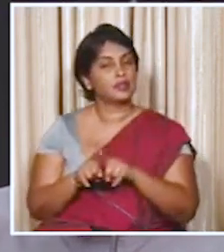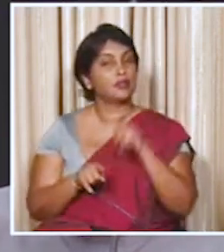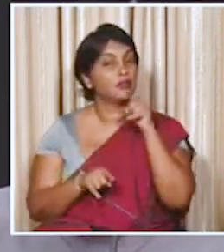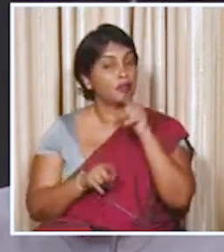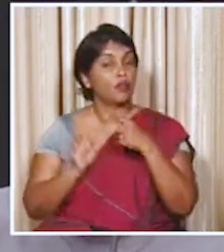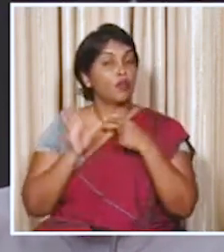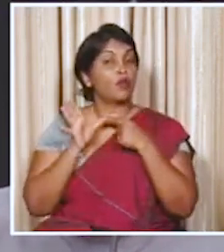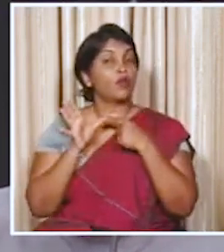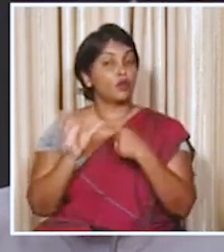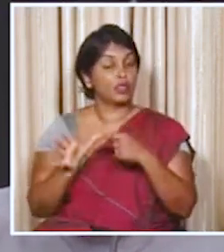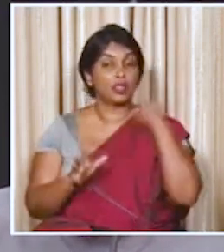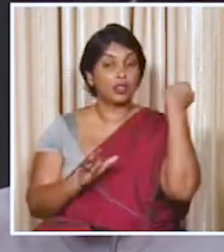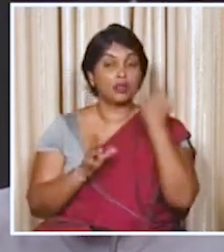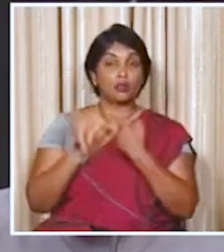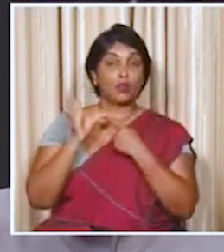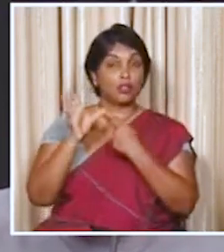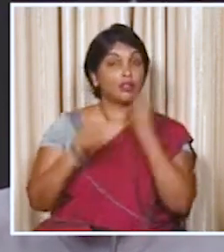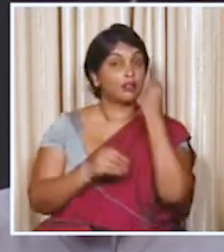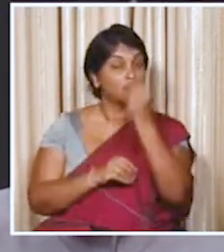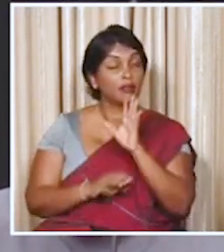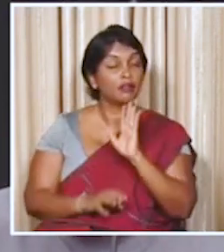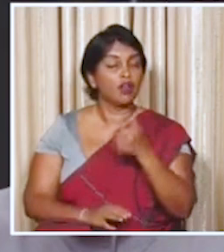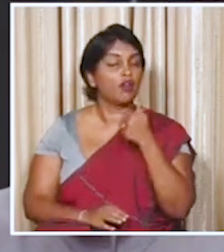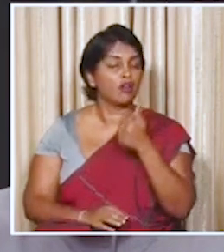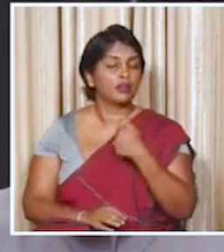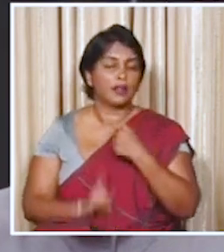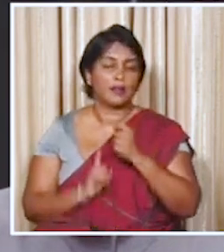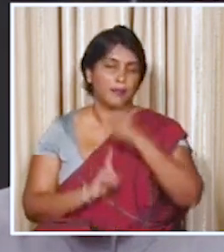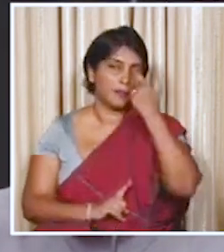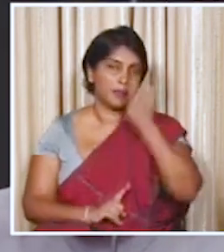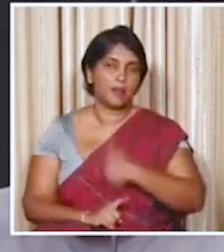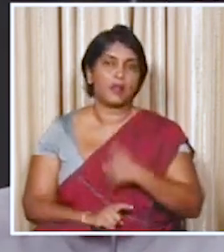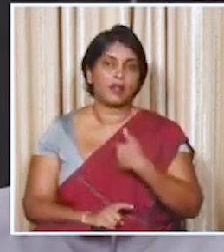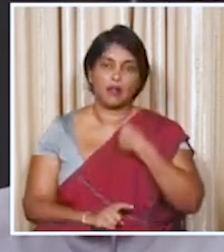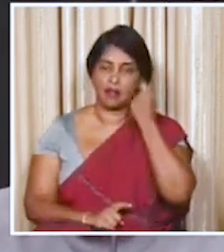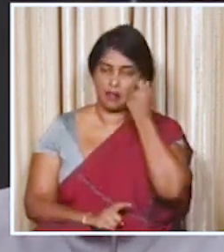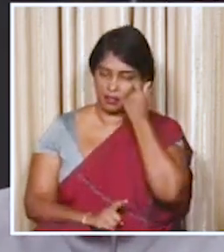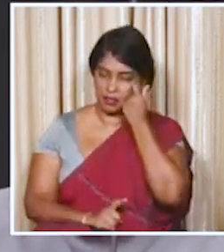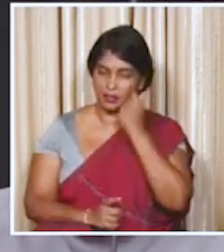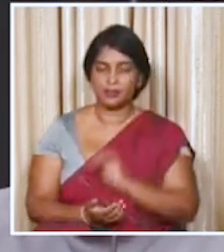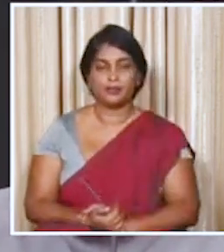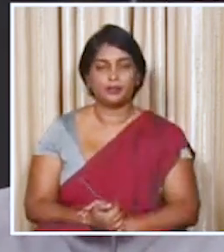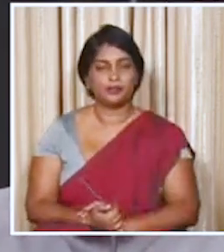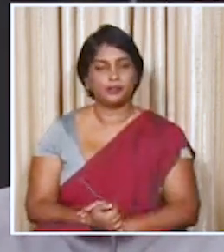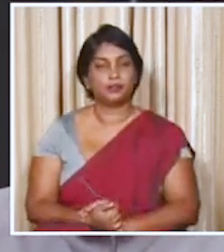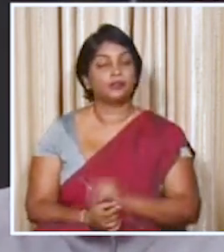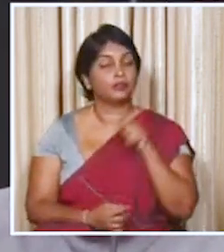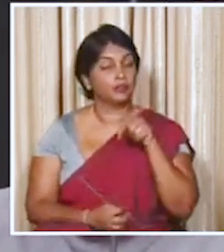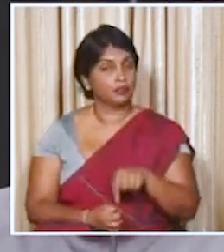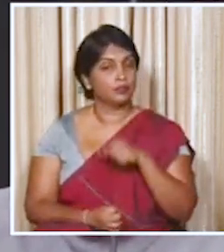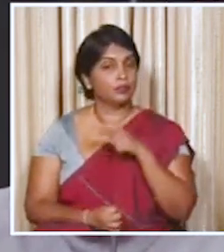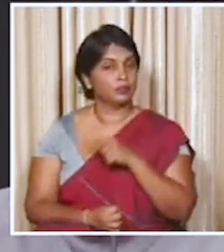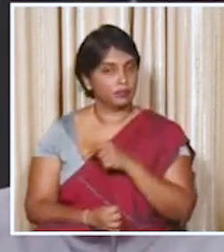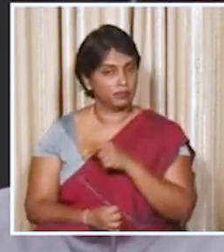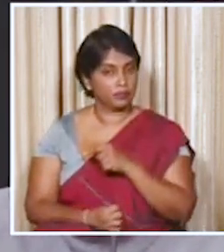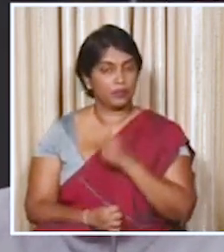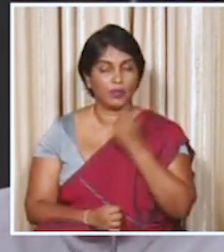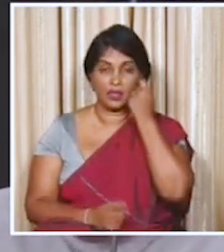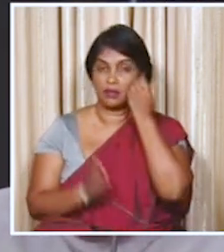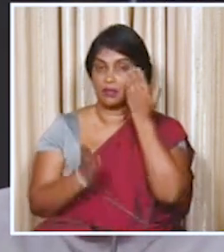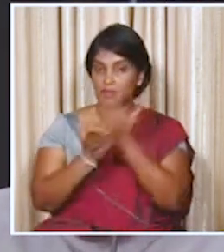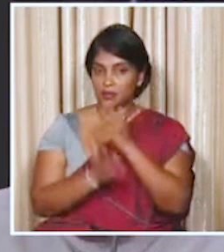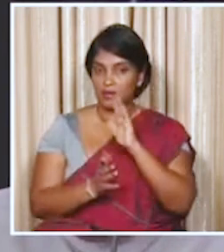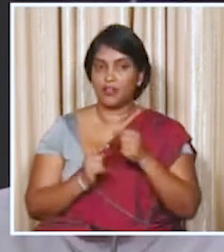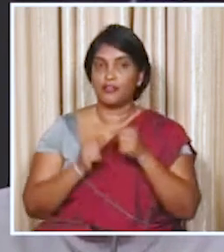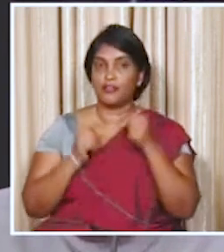mila ada utarat me resmi mala dino anak hundai kene katamai, mage paut gelika mata garu menteri tu mien, dan me, yojana bagai ena